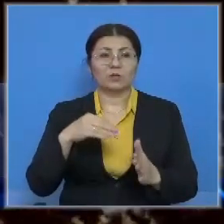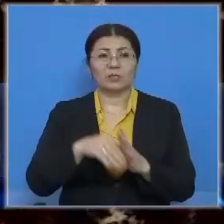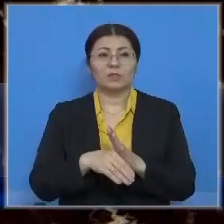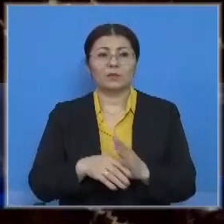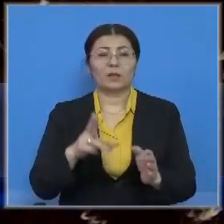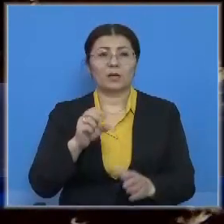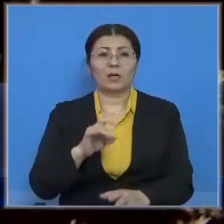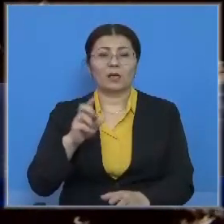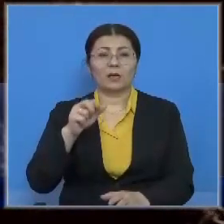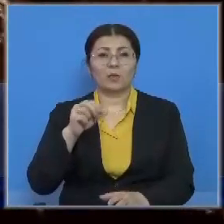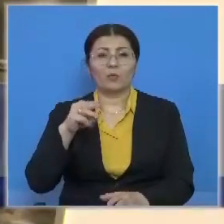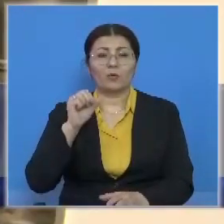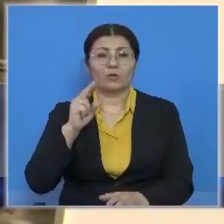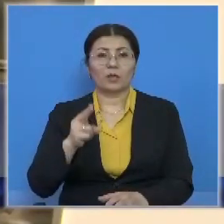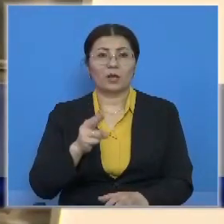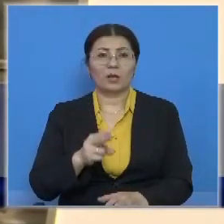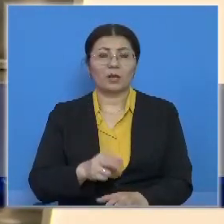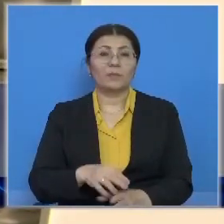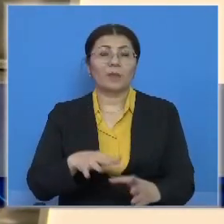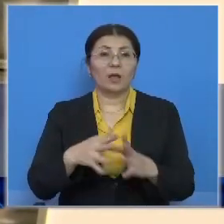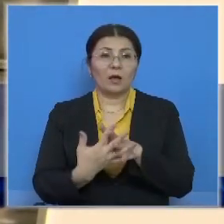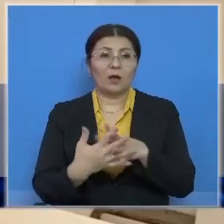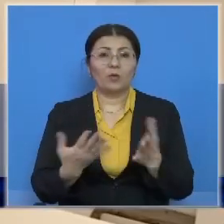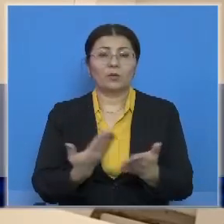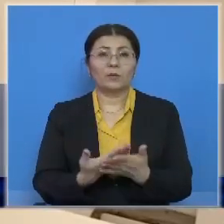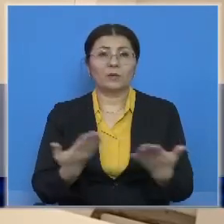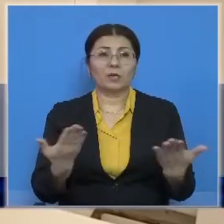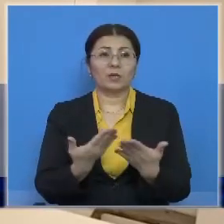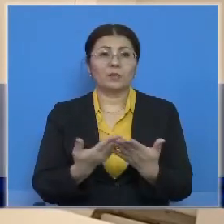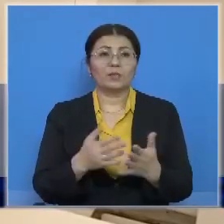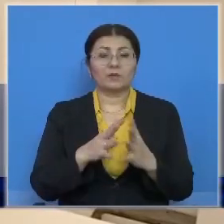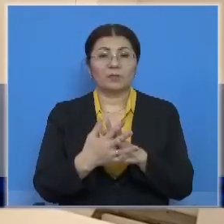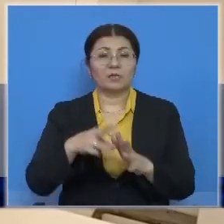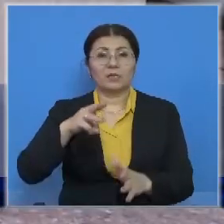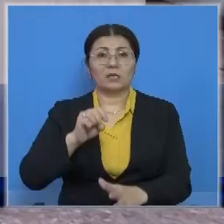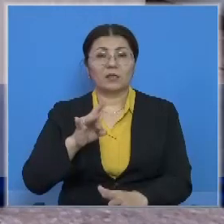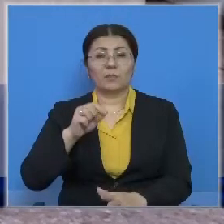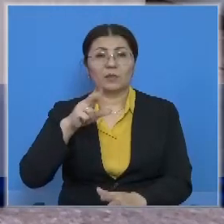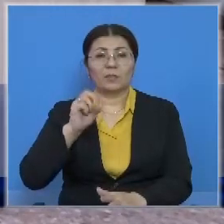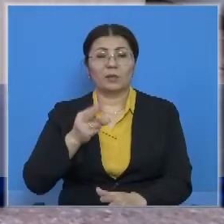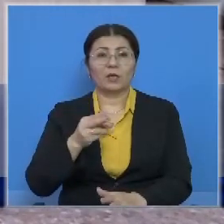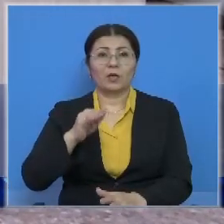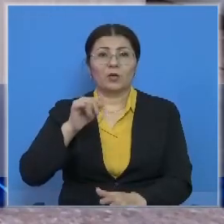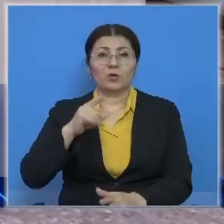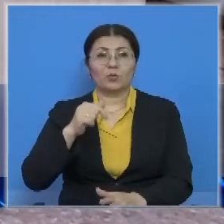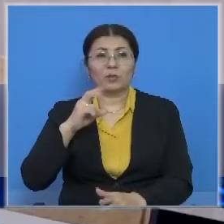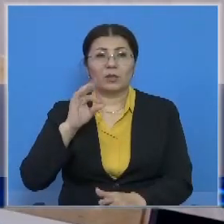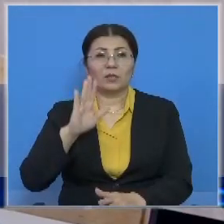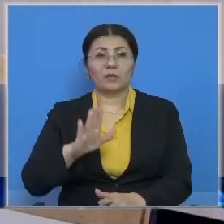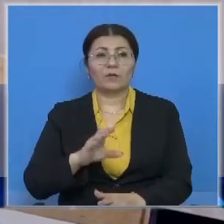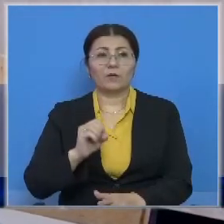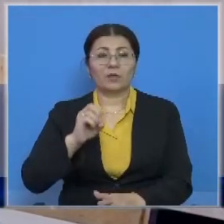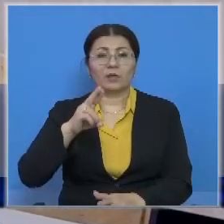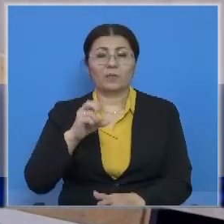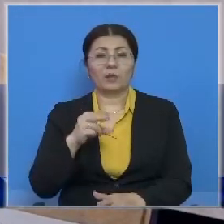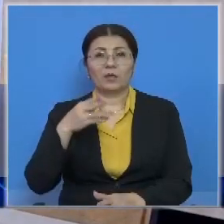карабутаке остальные осваивают азы спортивного мастерства филиалах которые находятся населенных пунктах тимбербека жургенова алтуби Коль орал Тоха и